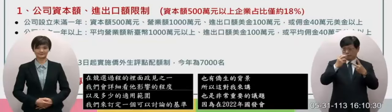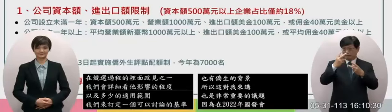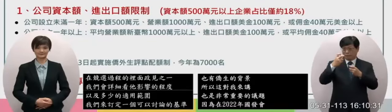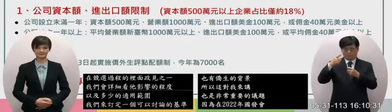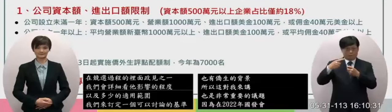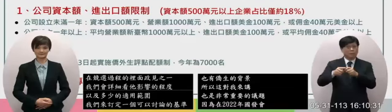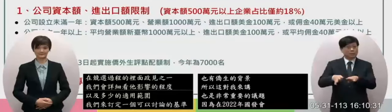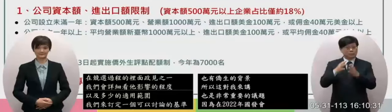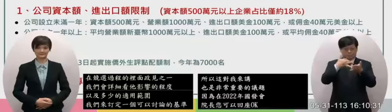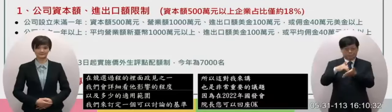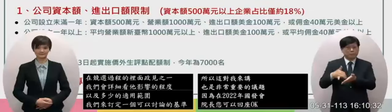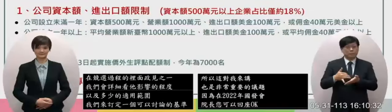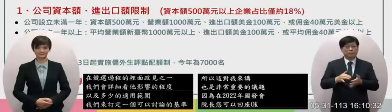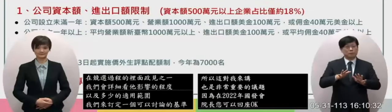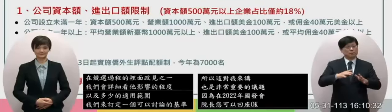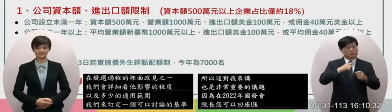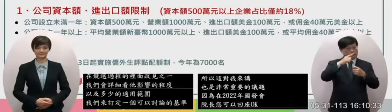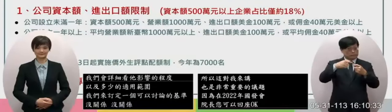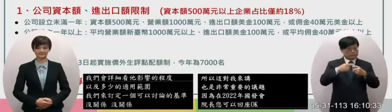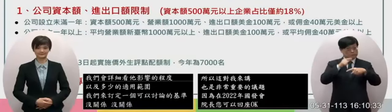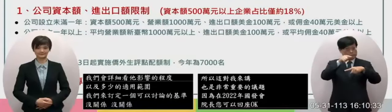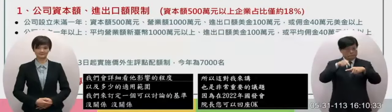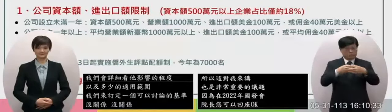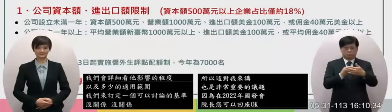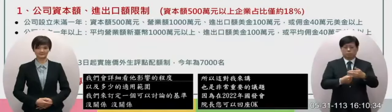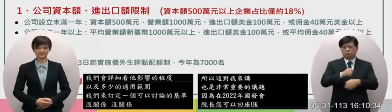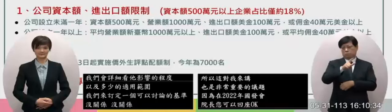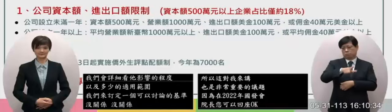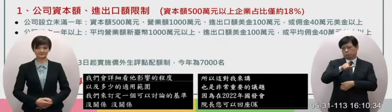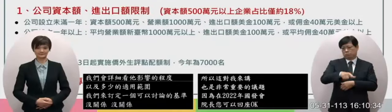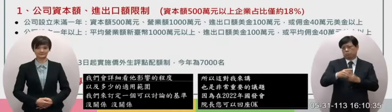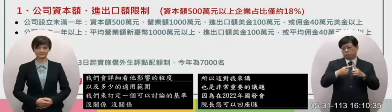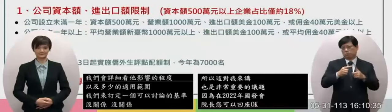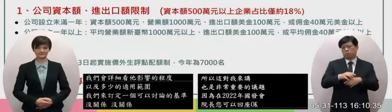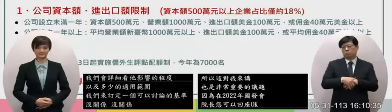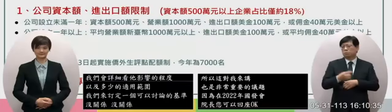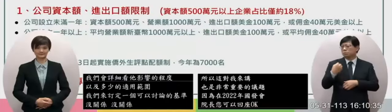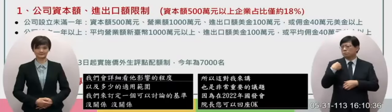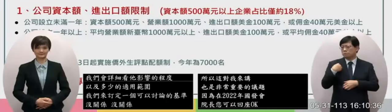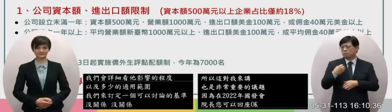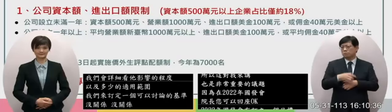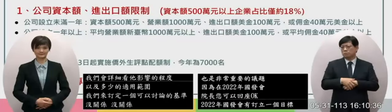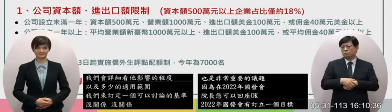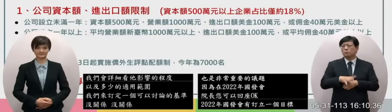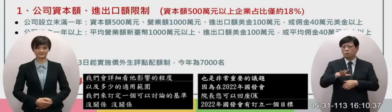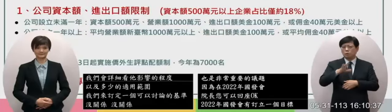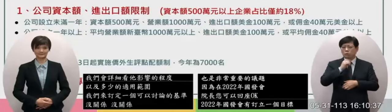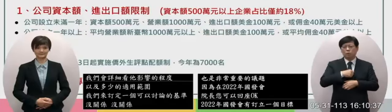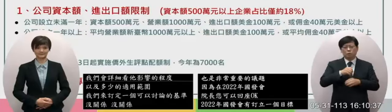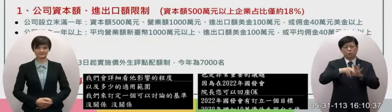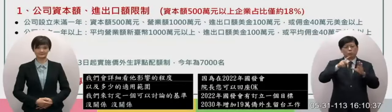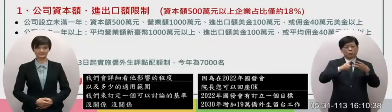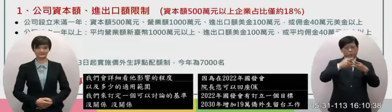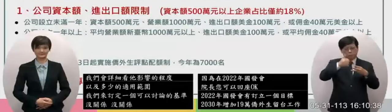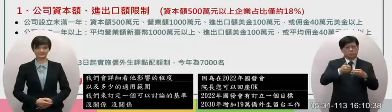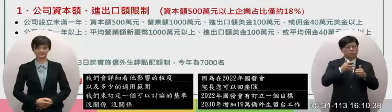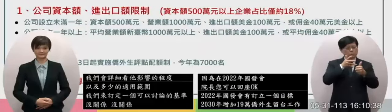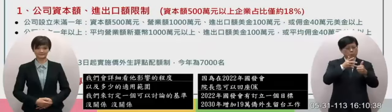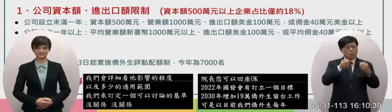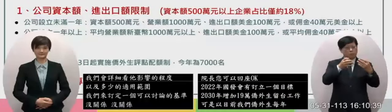始来看啊，我们每一年留台的人数只有6000人。我昨天已经跟刘主委有做过探讨，就是